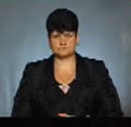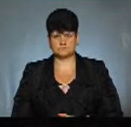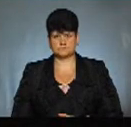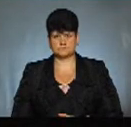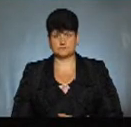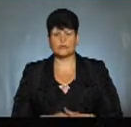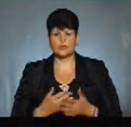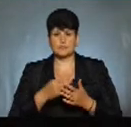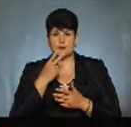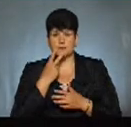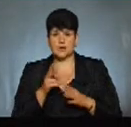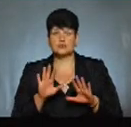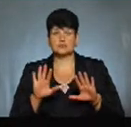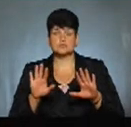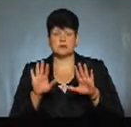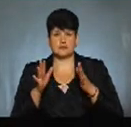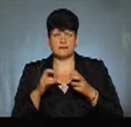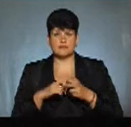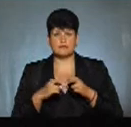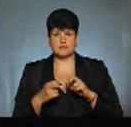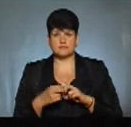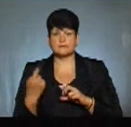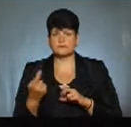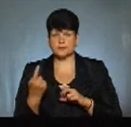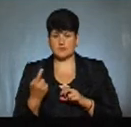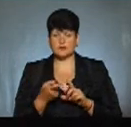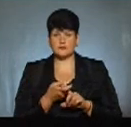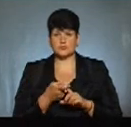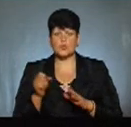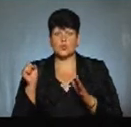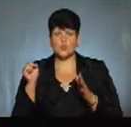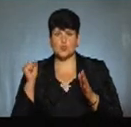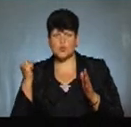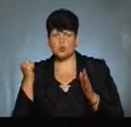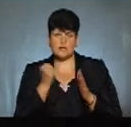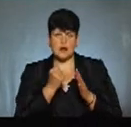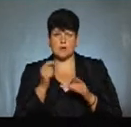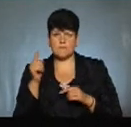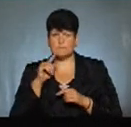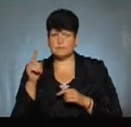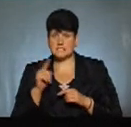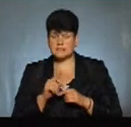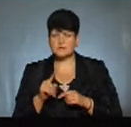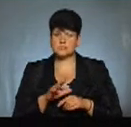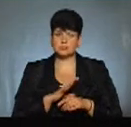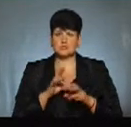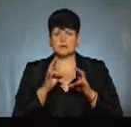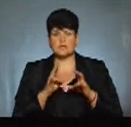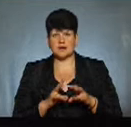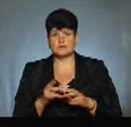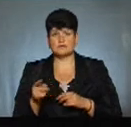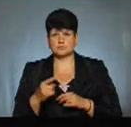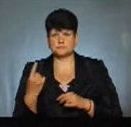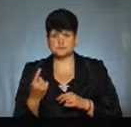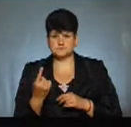Отже, ми побачили, що трапилося на Івано-Франківщині внаслідок удару блискавки. Чи траплялися трагедії на